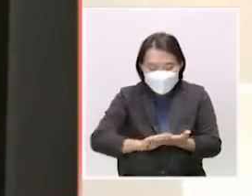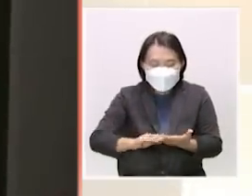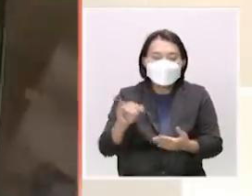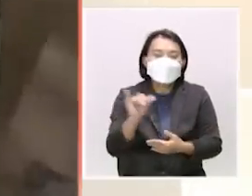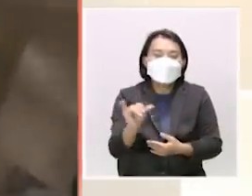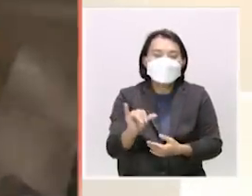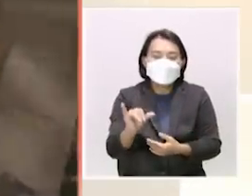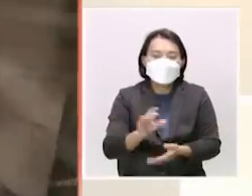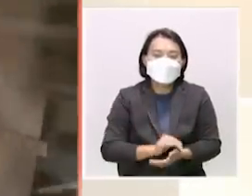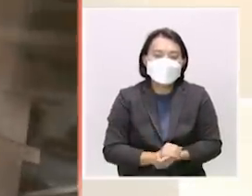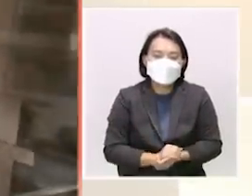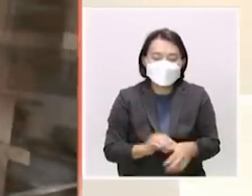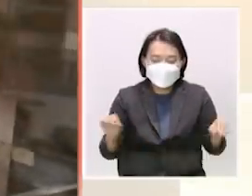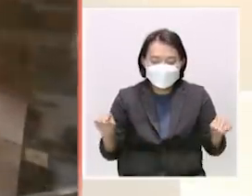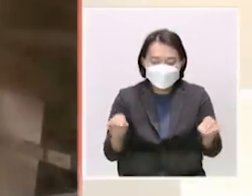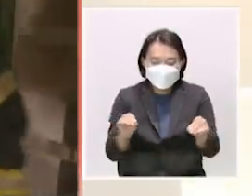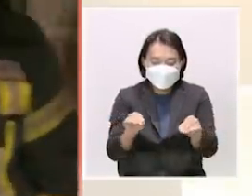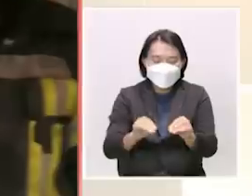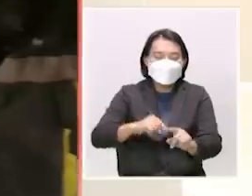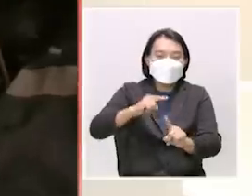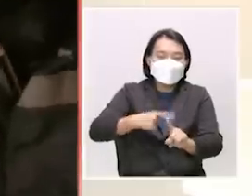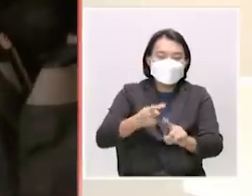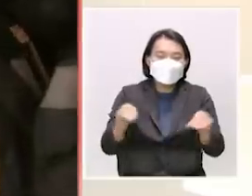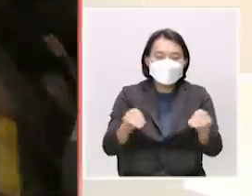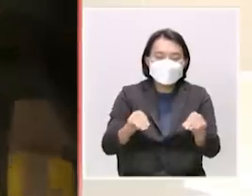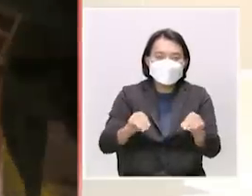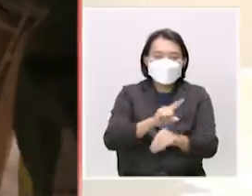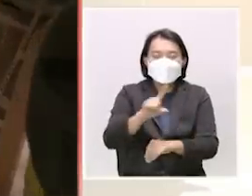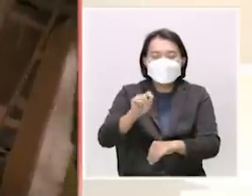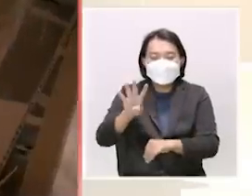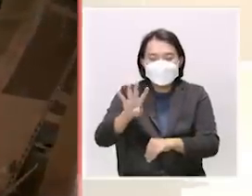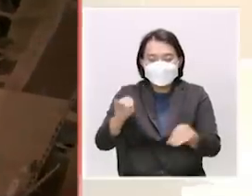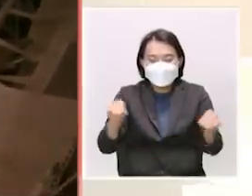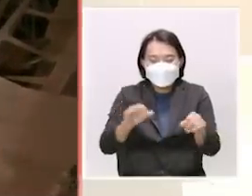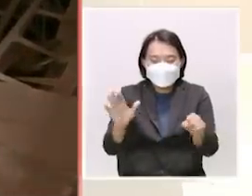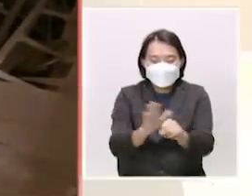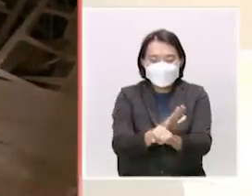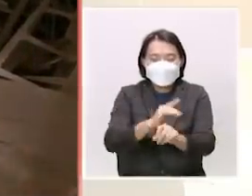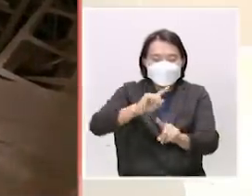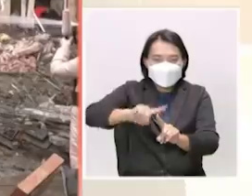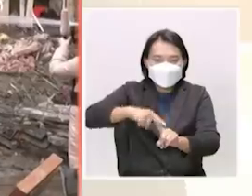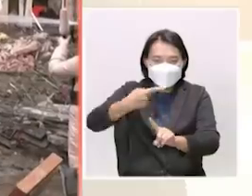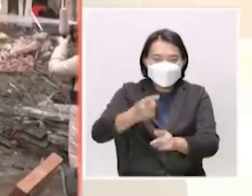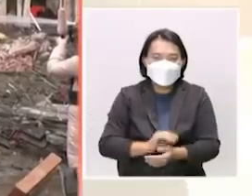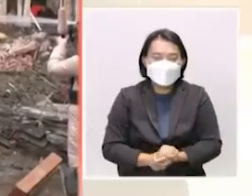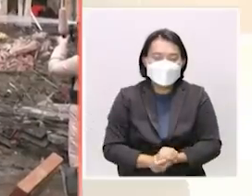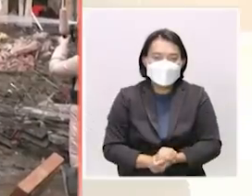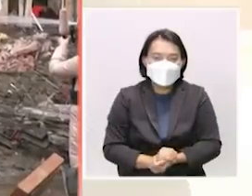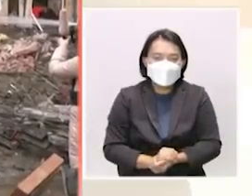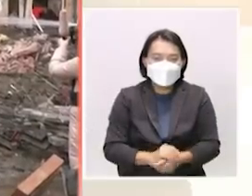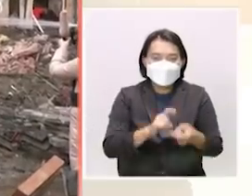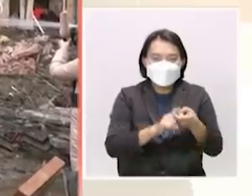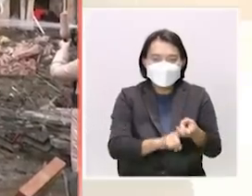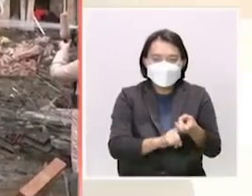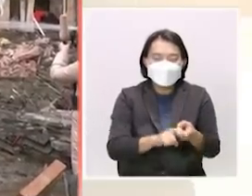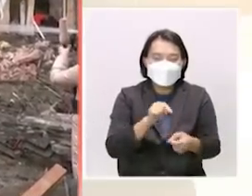นี่ก็กลๆจะเดือนแล้ว ในวนท 24 ก็จะคบเดือนผมคิดว่า ทางฝงรัสเซีย์ เข